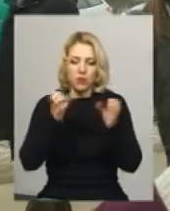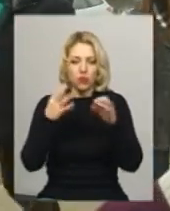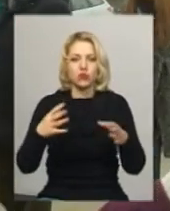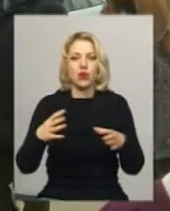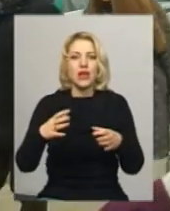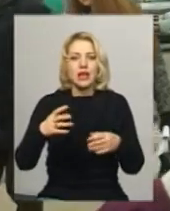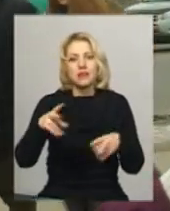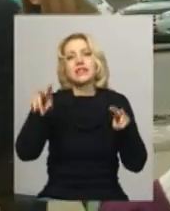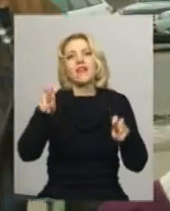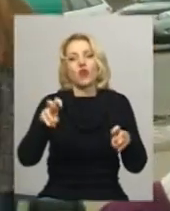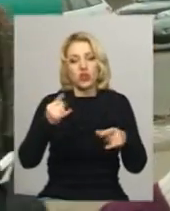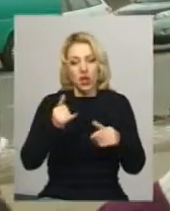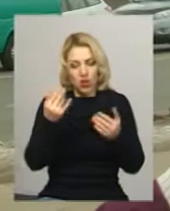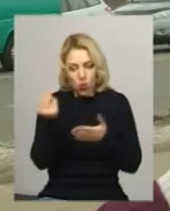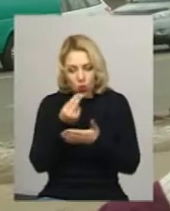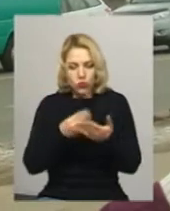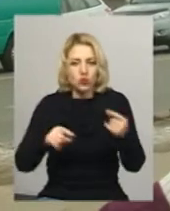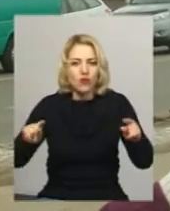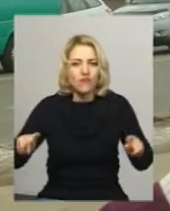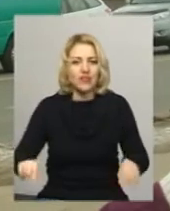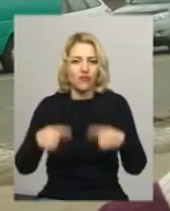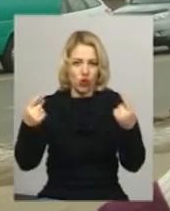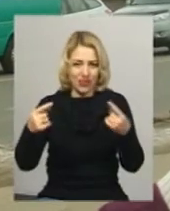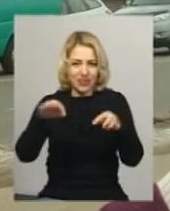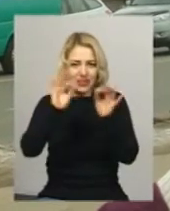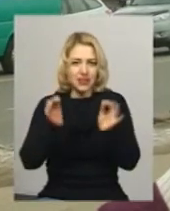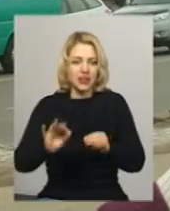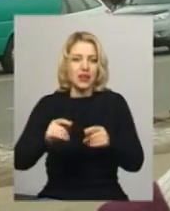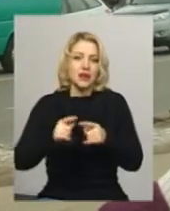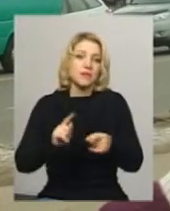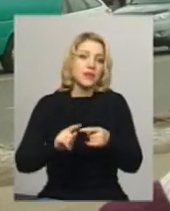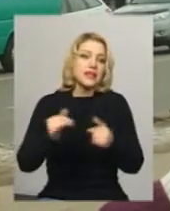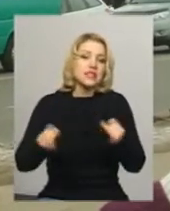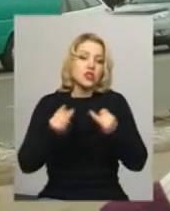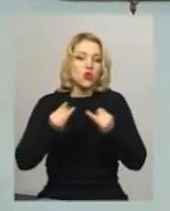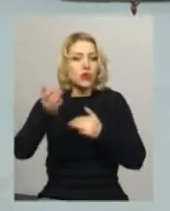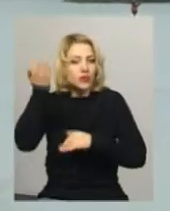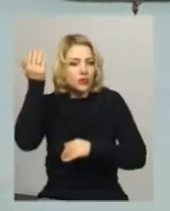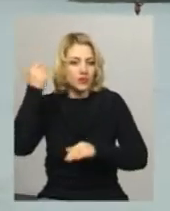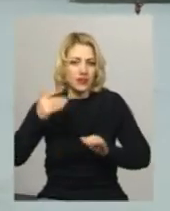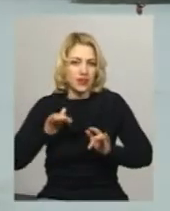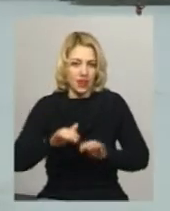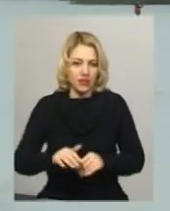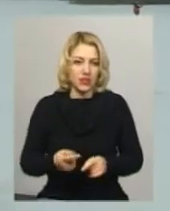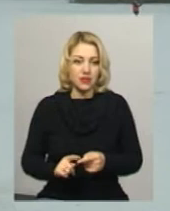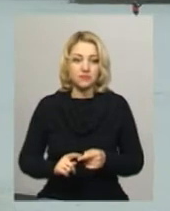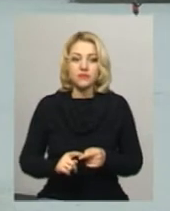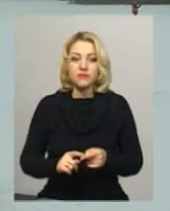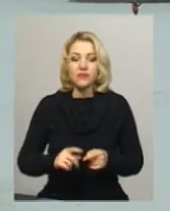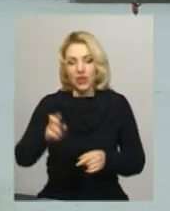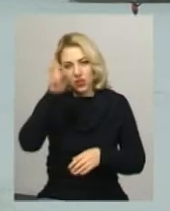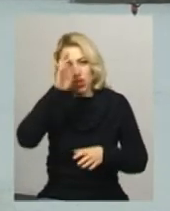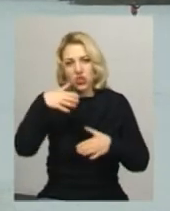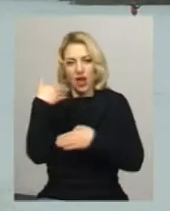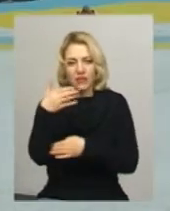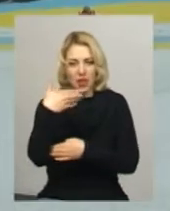а ми будемо сьогодні художньо відтворювати саме історію подій історичної давнини. Державний прапор завдовжки